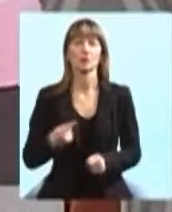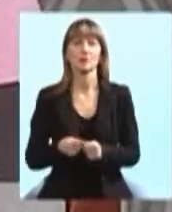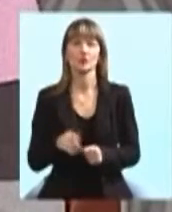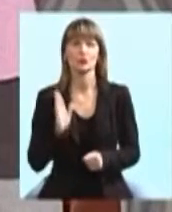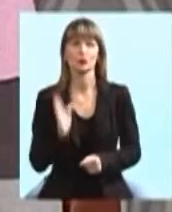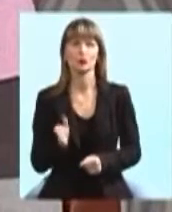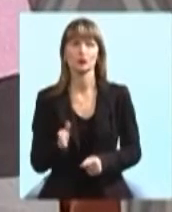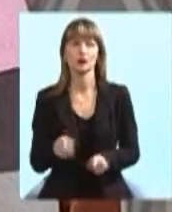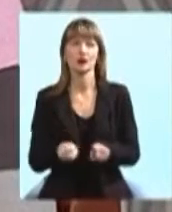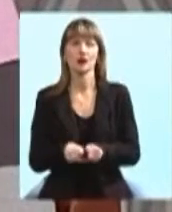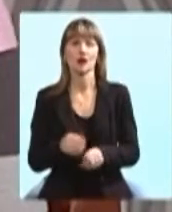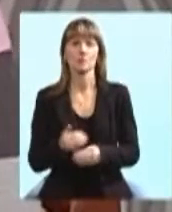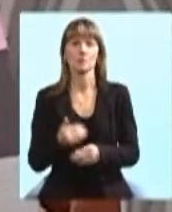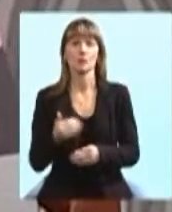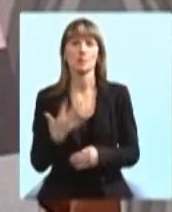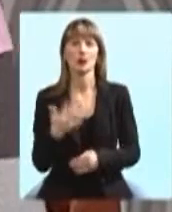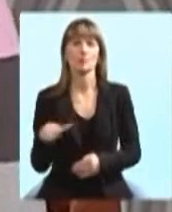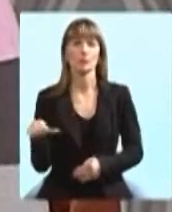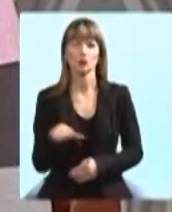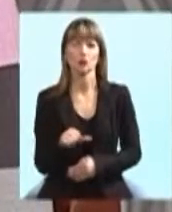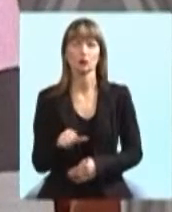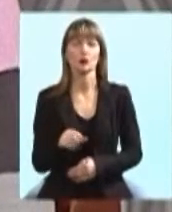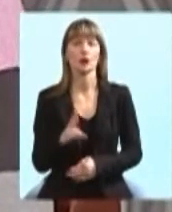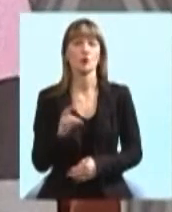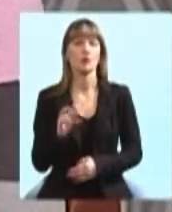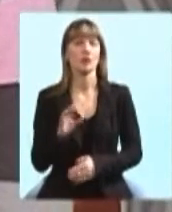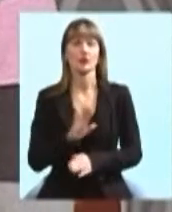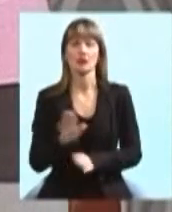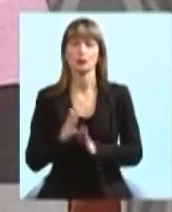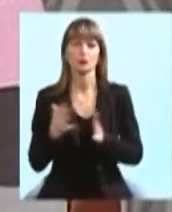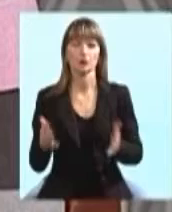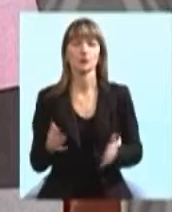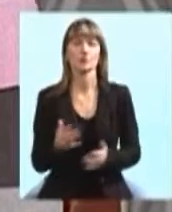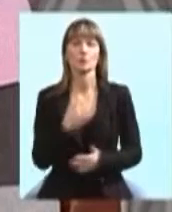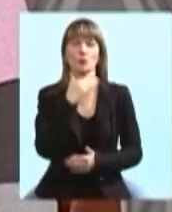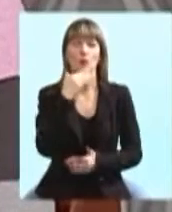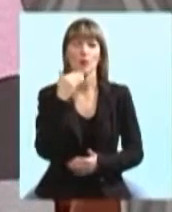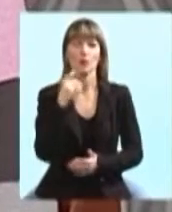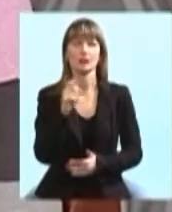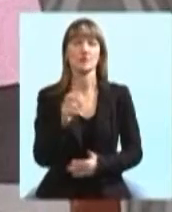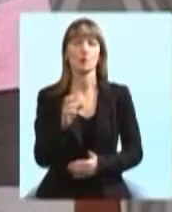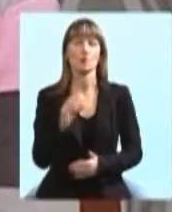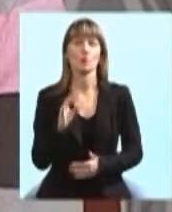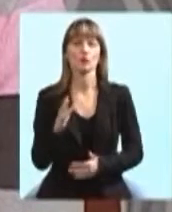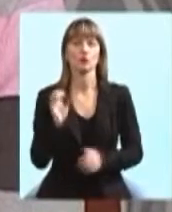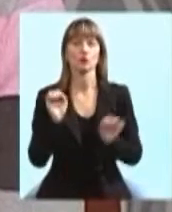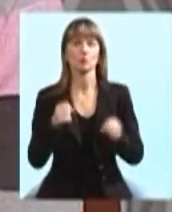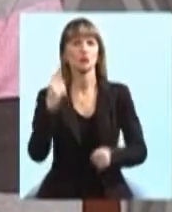таким спізненням буквально в 5 хвилин, ну, але ніяк не більше. Ну, також дуже багато забобон ми можемо чути,